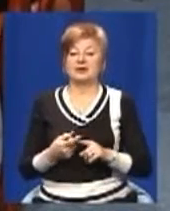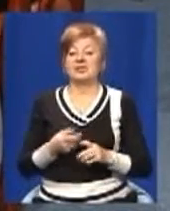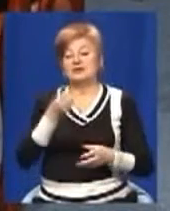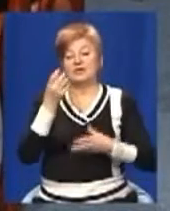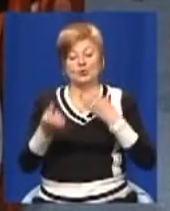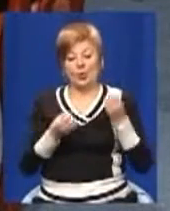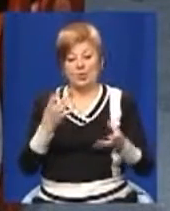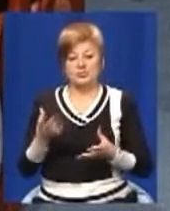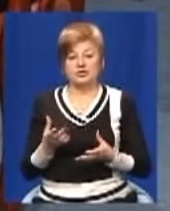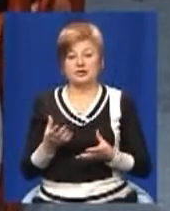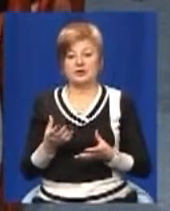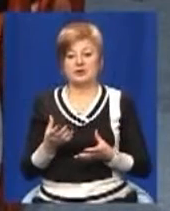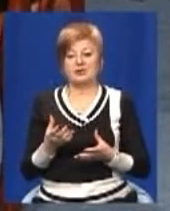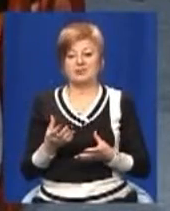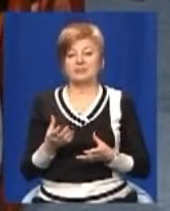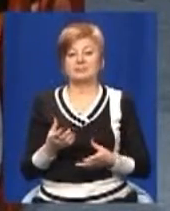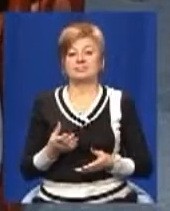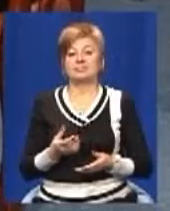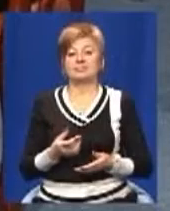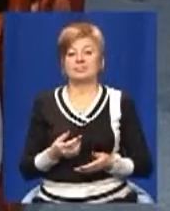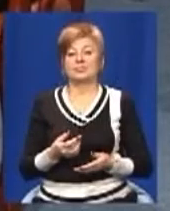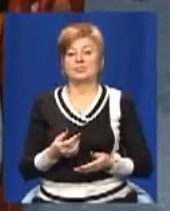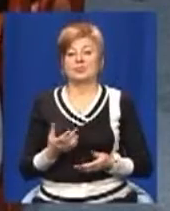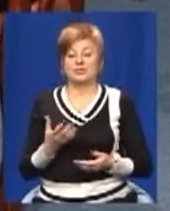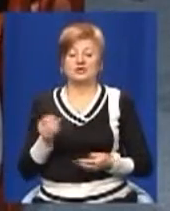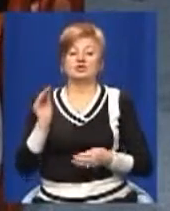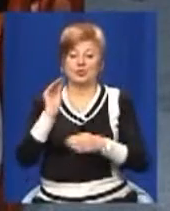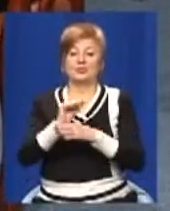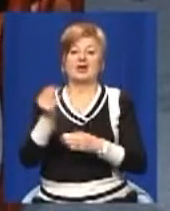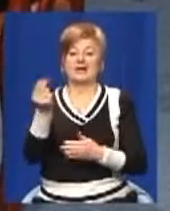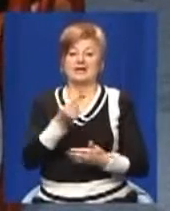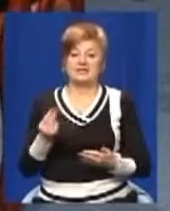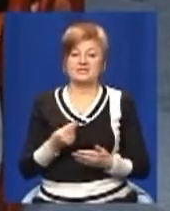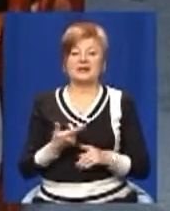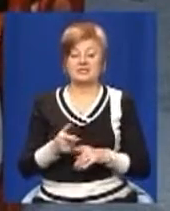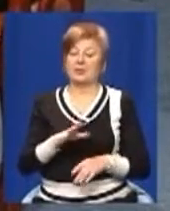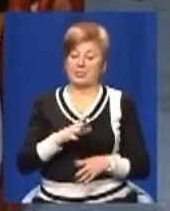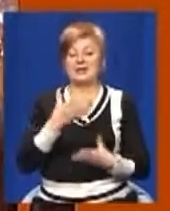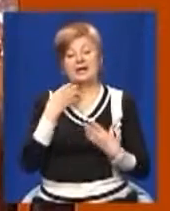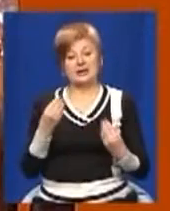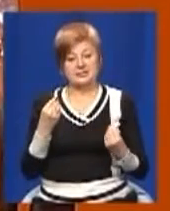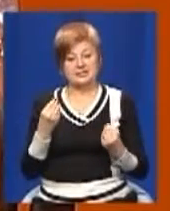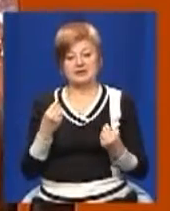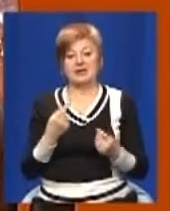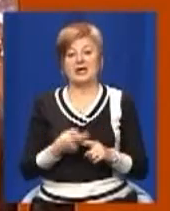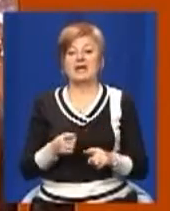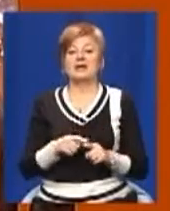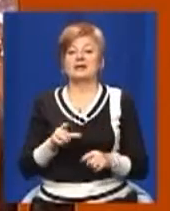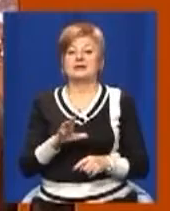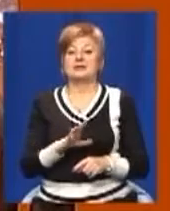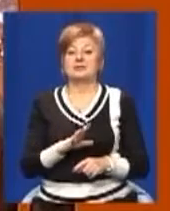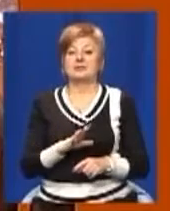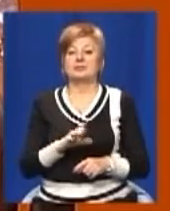квіточки, усякі там щось розмалювали. Це було гарно, тому що це була